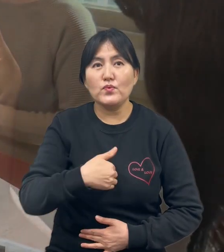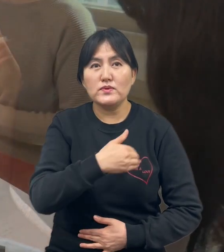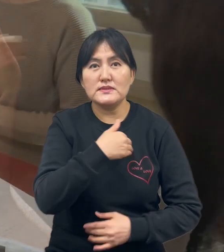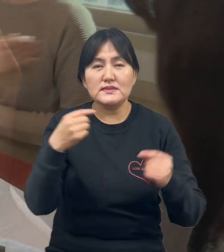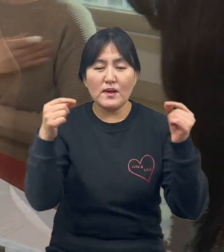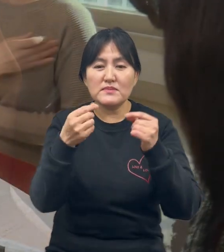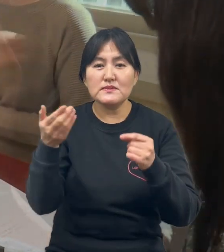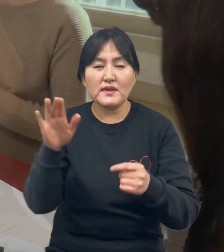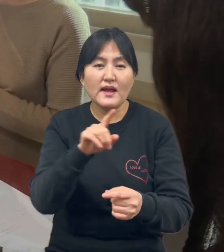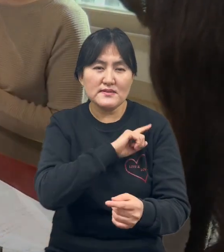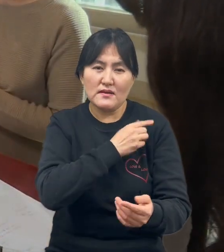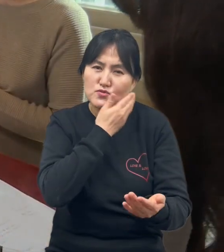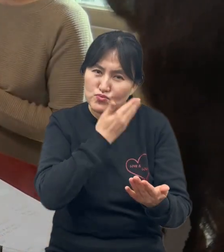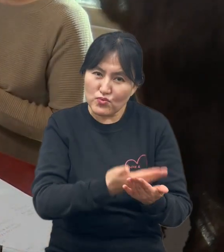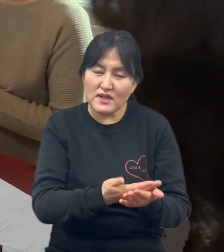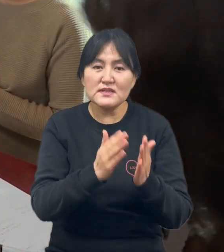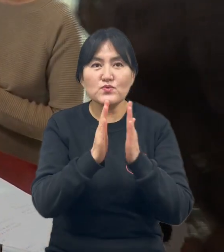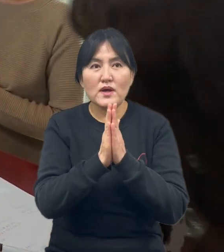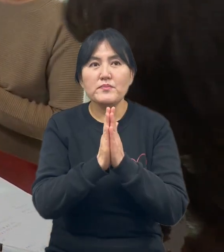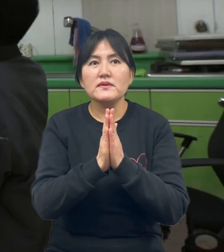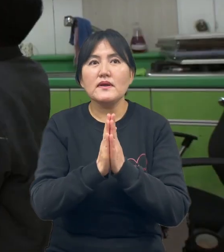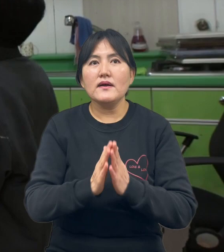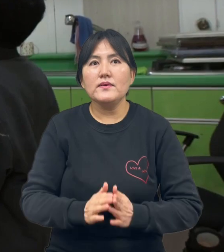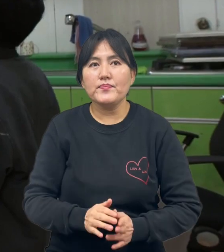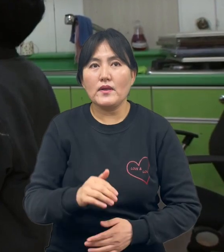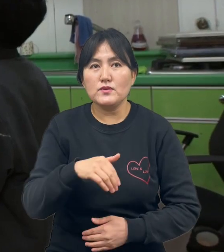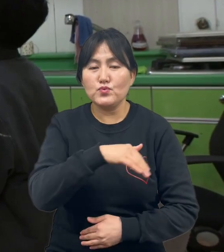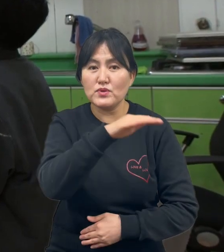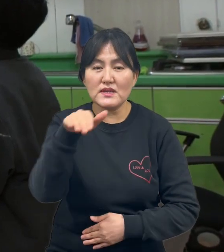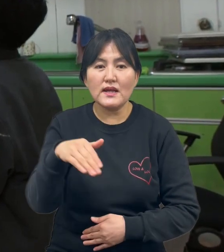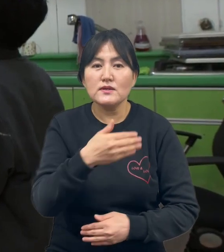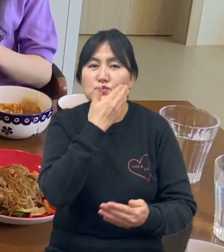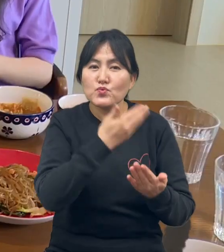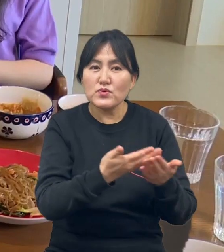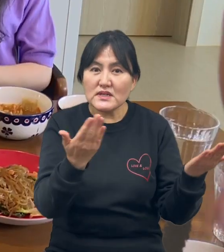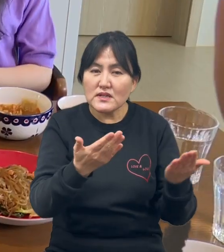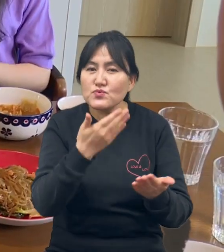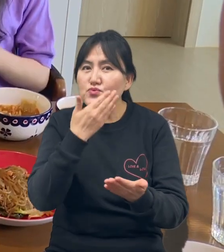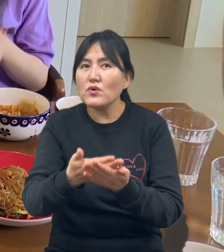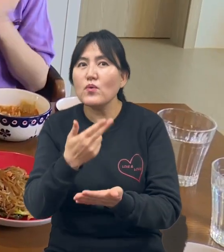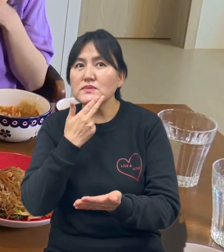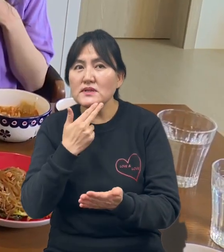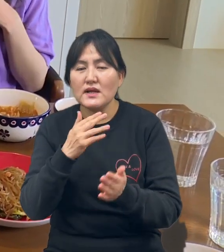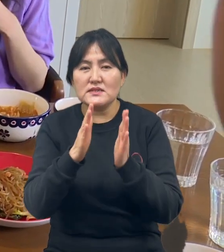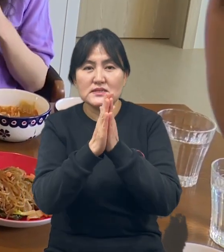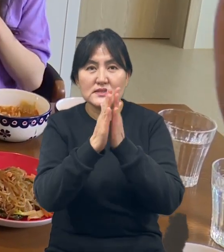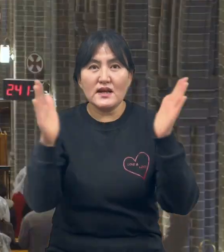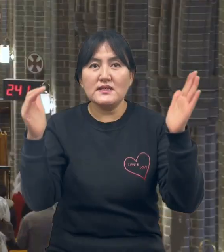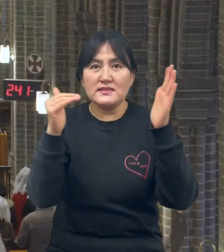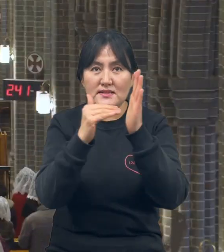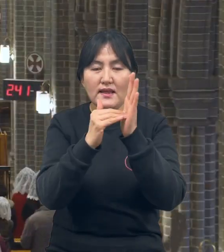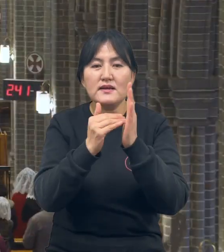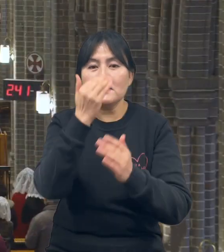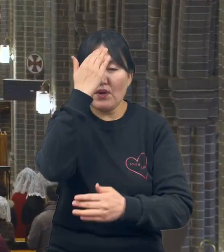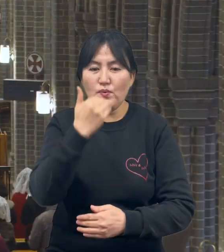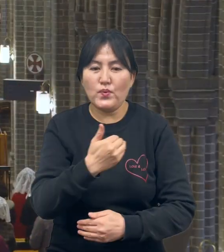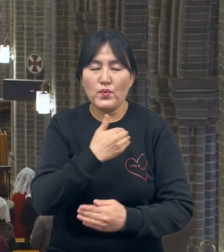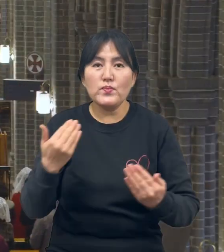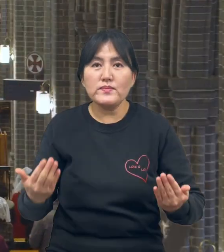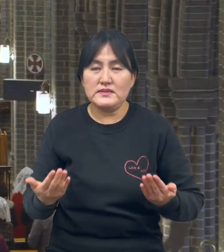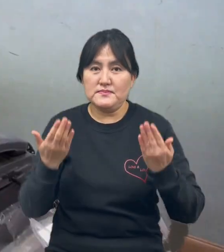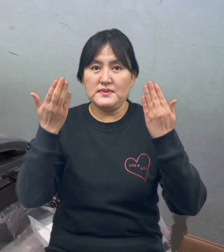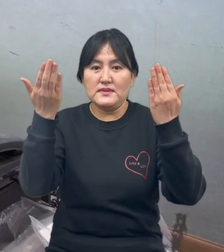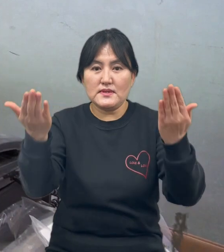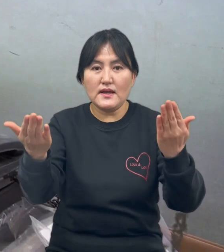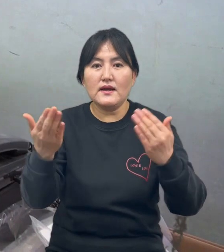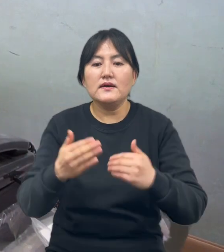성호경은 가장 짧지만 가장 중요한 기도입니다. 우리는 모든 크고 작은 일상사에서 기도의 시작과